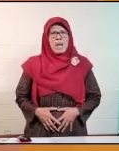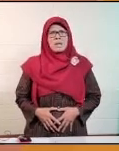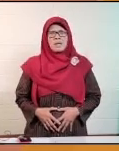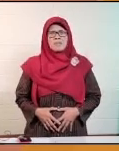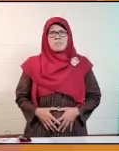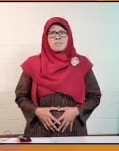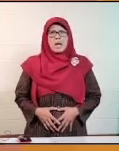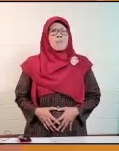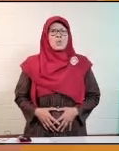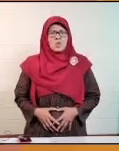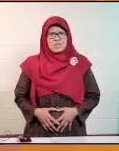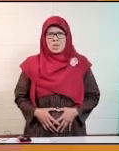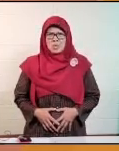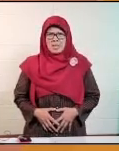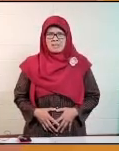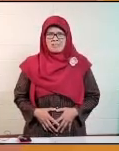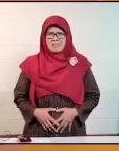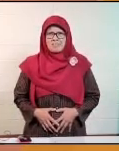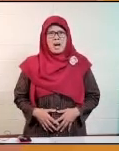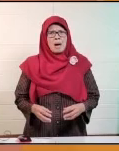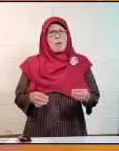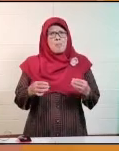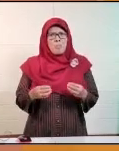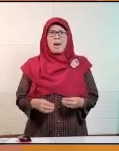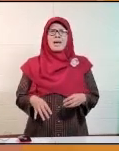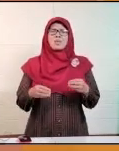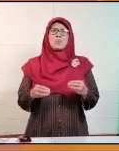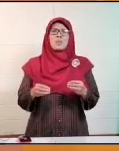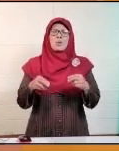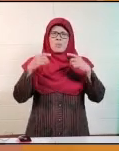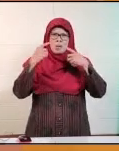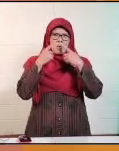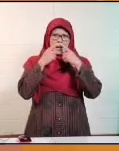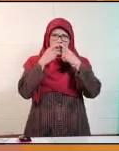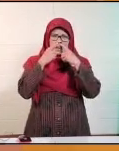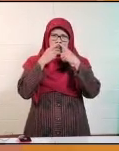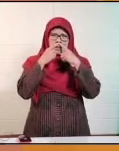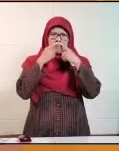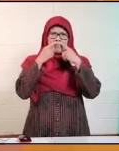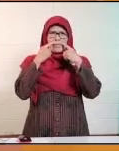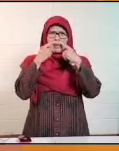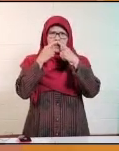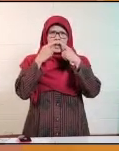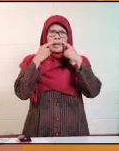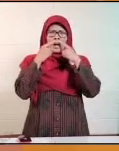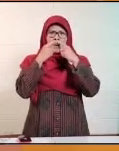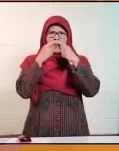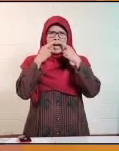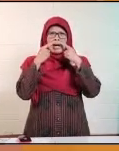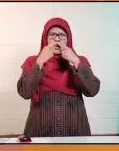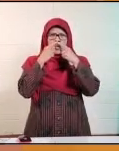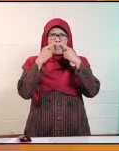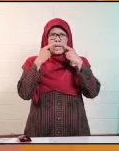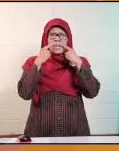apalagi rambut sekunder nah mulai tumbuh rambut kalau laki-laki di sini